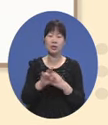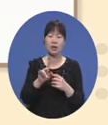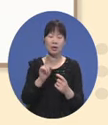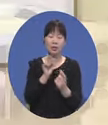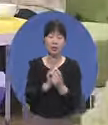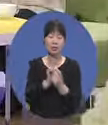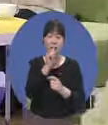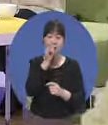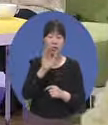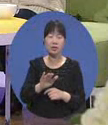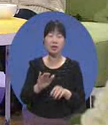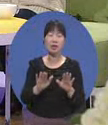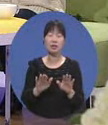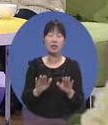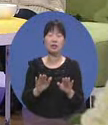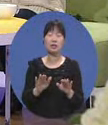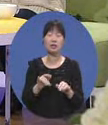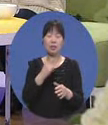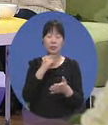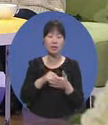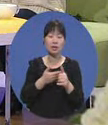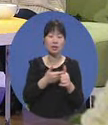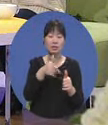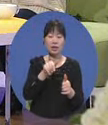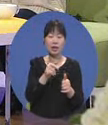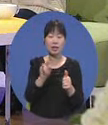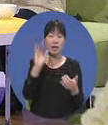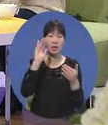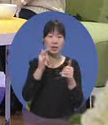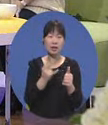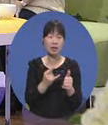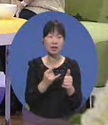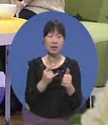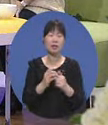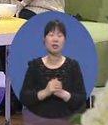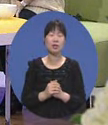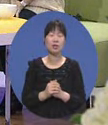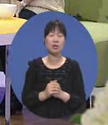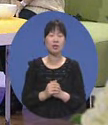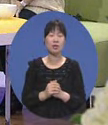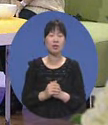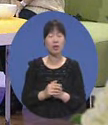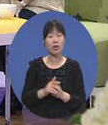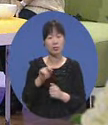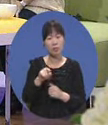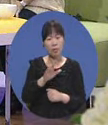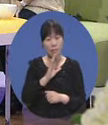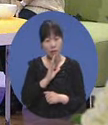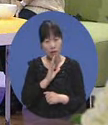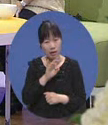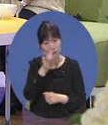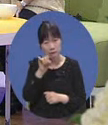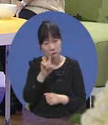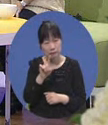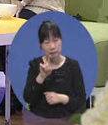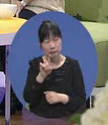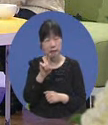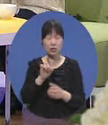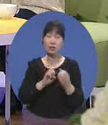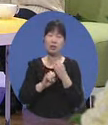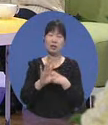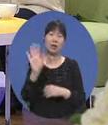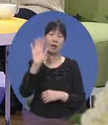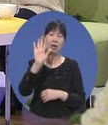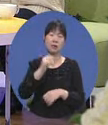포착을 했는데 사실 이렇게 뭐 가해하는 아이한테 너 혹시 그러니? 라고 이렇게 물어본다고 애가 선뜻 대답하진 않을 것 같아요.